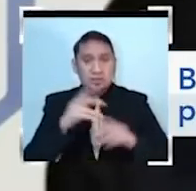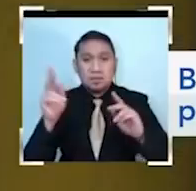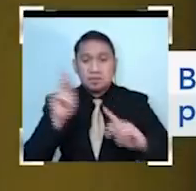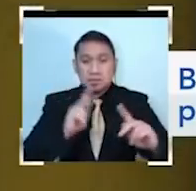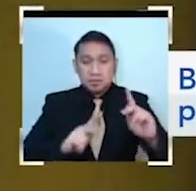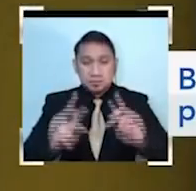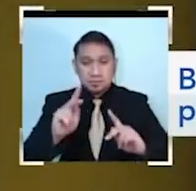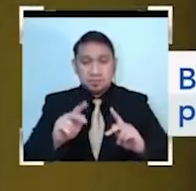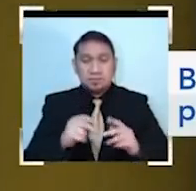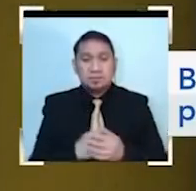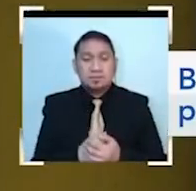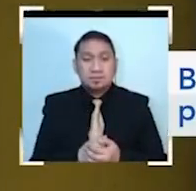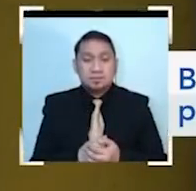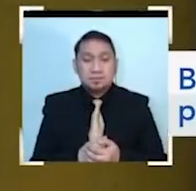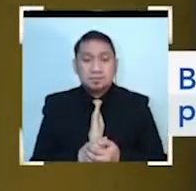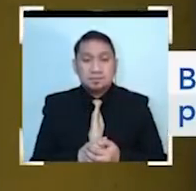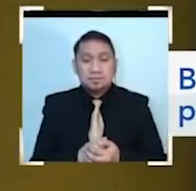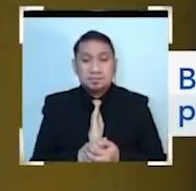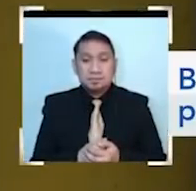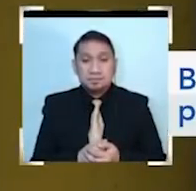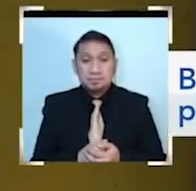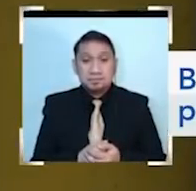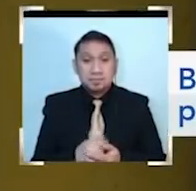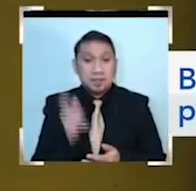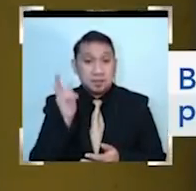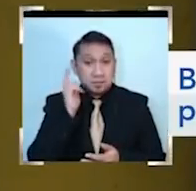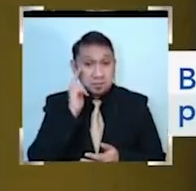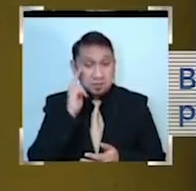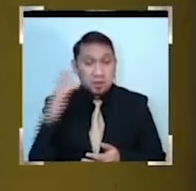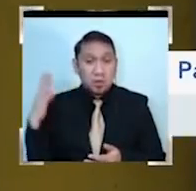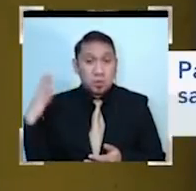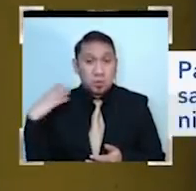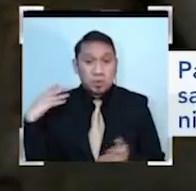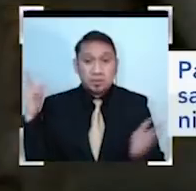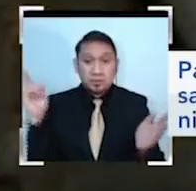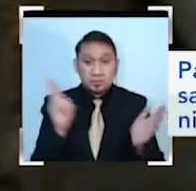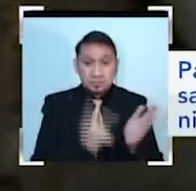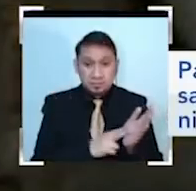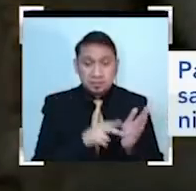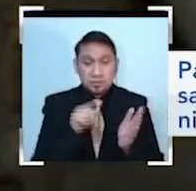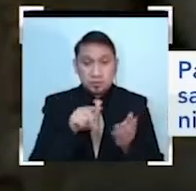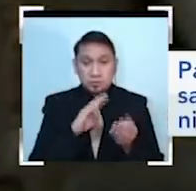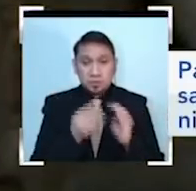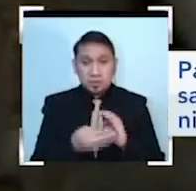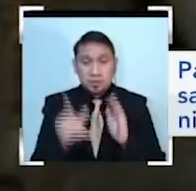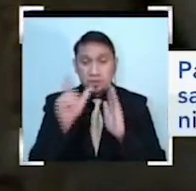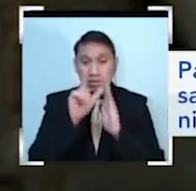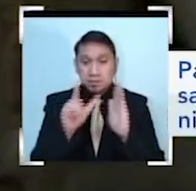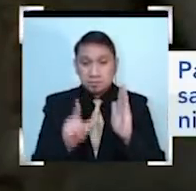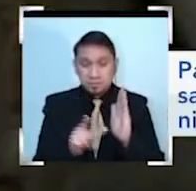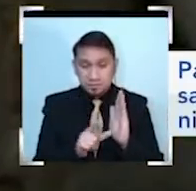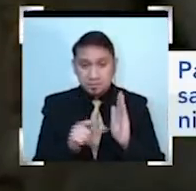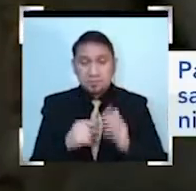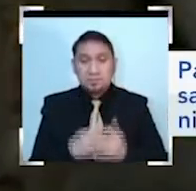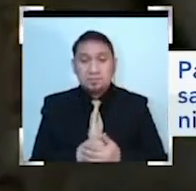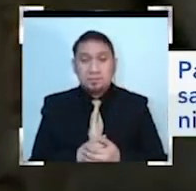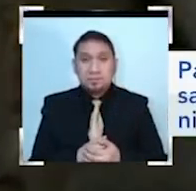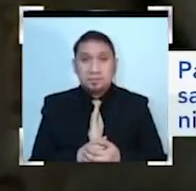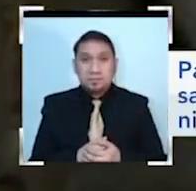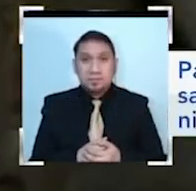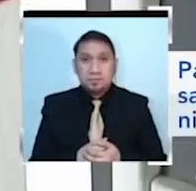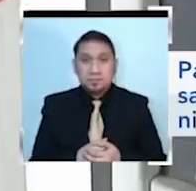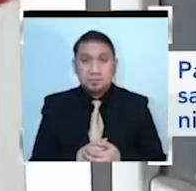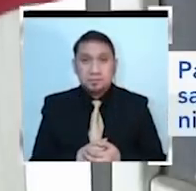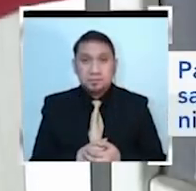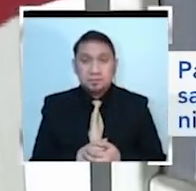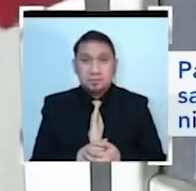cyberspace. Pirma na lang ni Pangulong Duterte ang hinihintay para maging batas na ang Financial Products and Services Consumer Protection